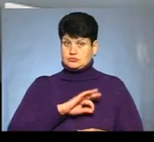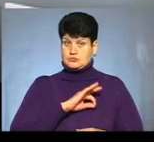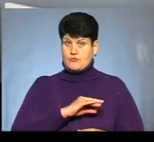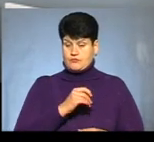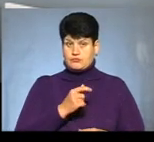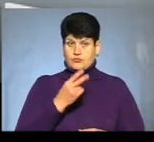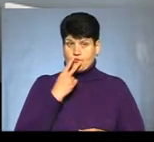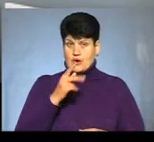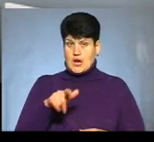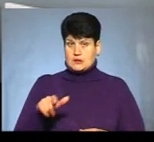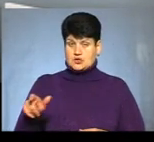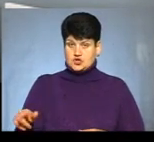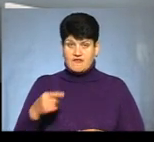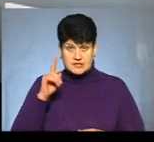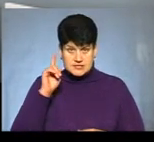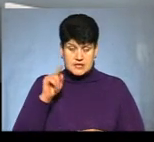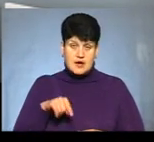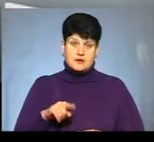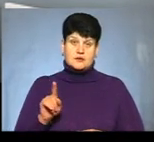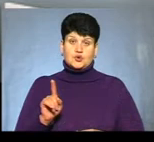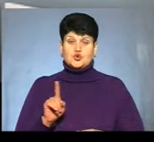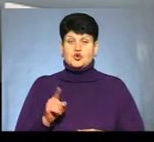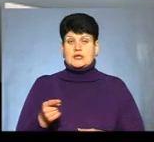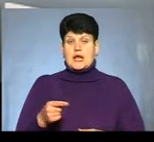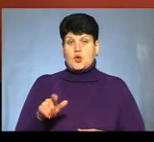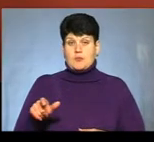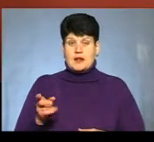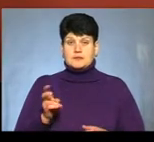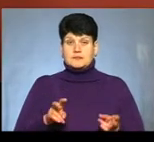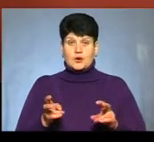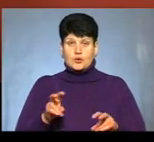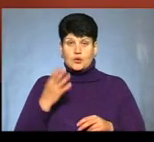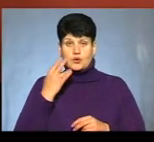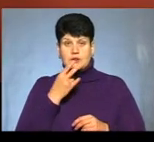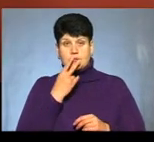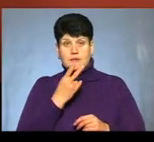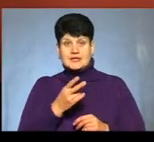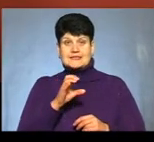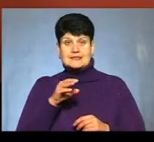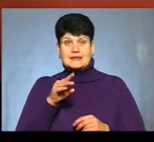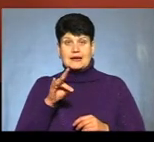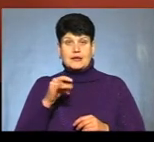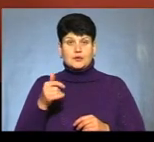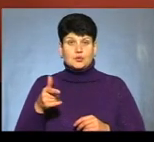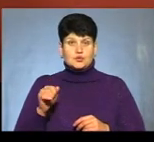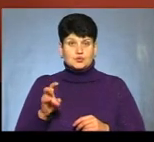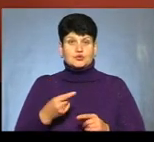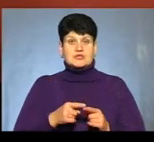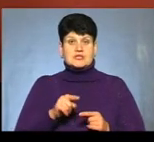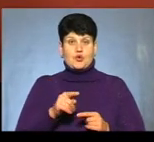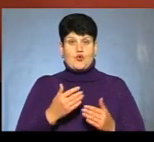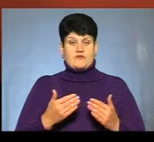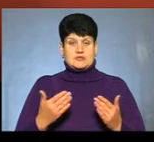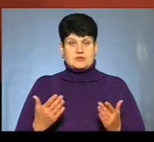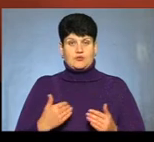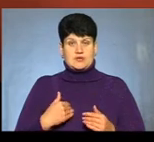попиті глядача. І ви знаєте, що тернополяни йдуть, як тільки бачать, що це Стригун, що